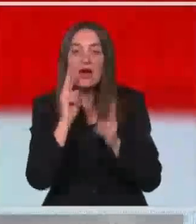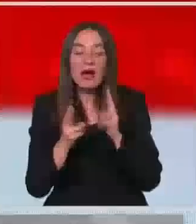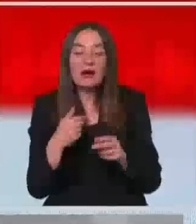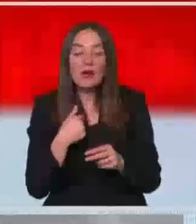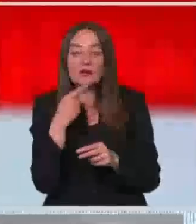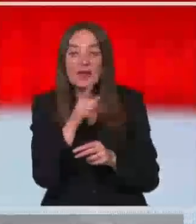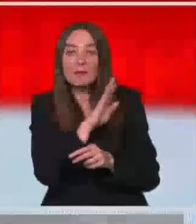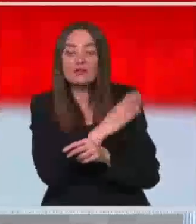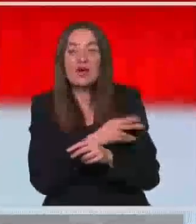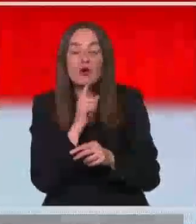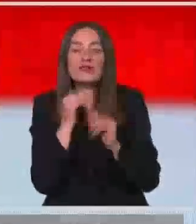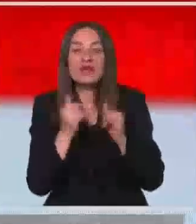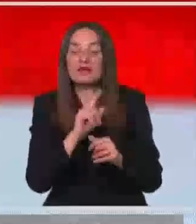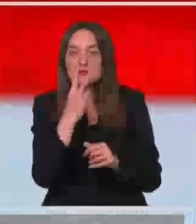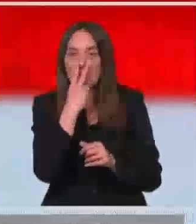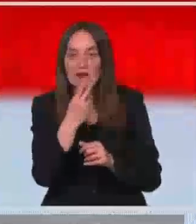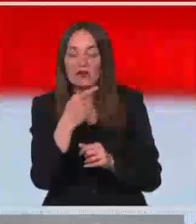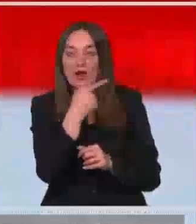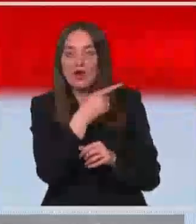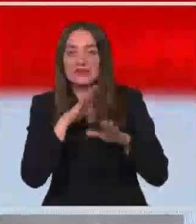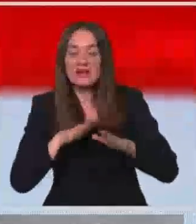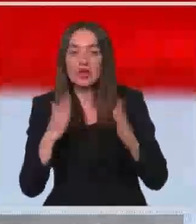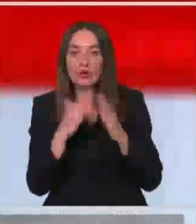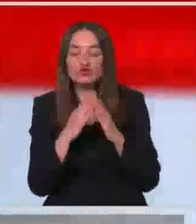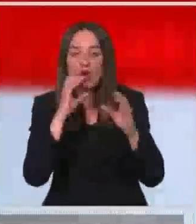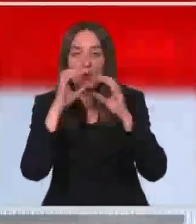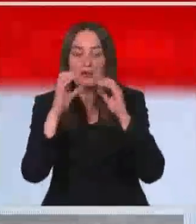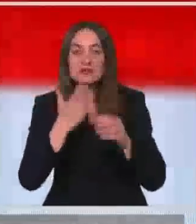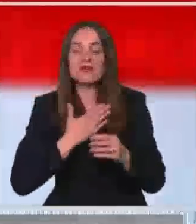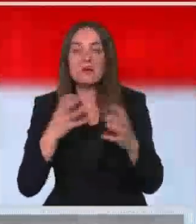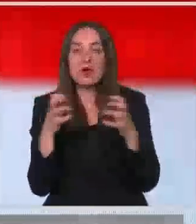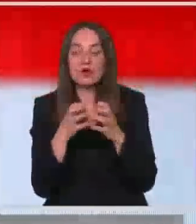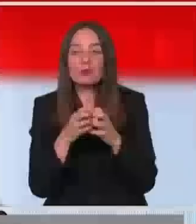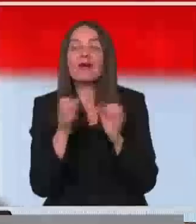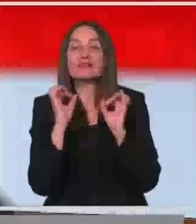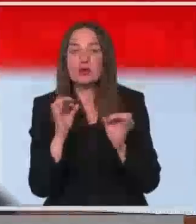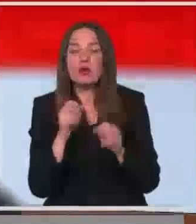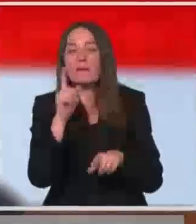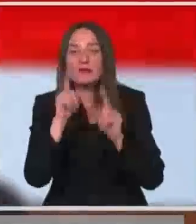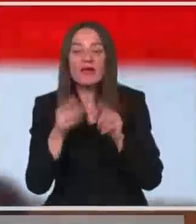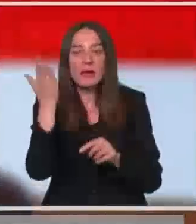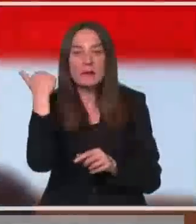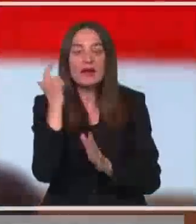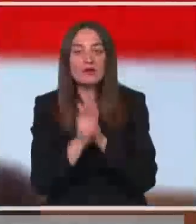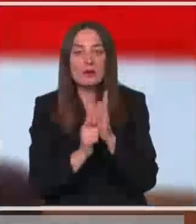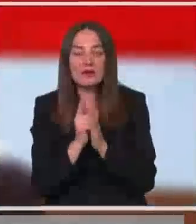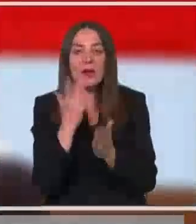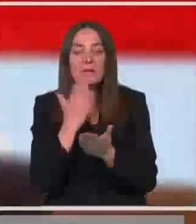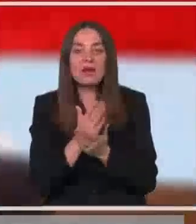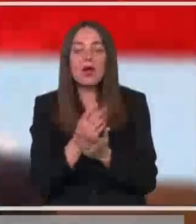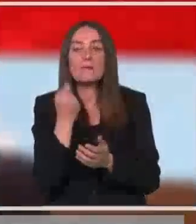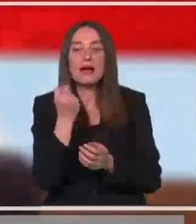te potencijale koje sad nismo videli. Slavko sedi kod kuće, komunicira sa celom svojom grupom. Siguran sam da je u nekim prethodnim vremenima bilo